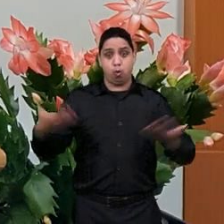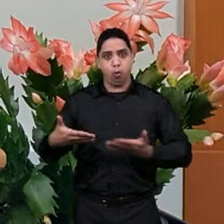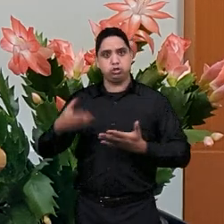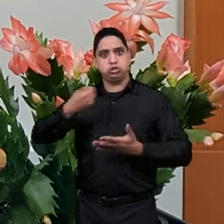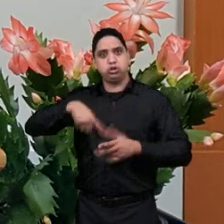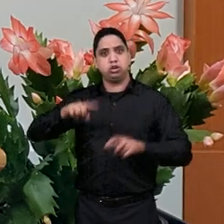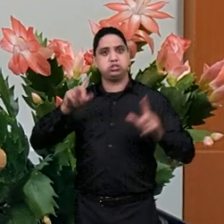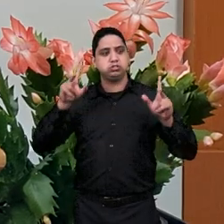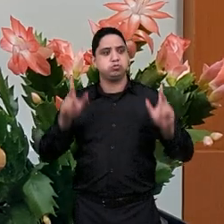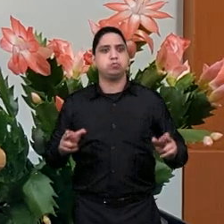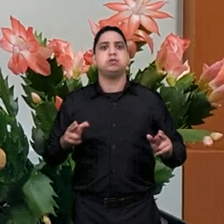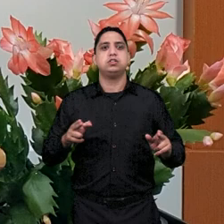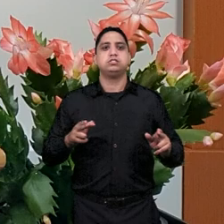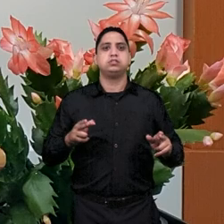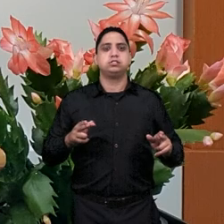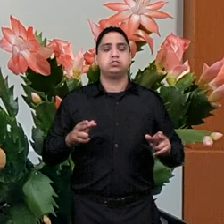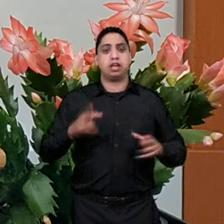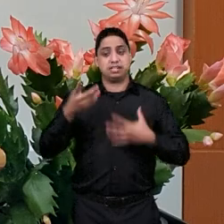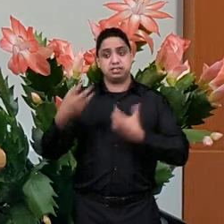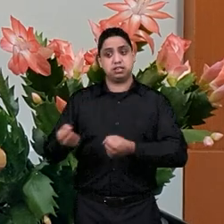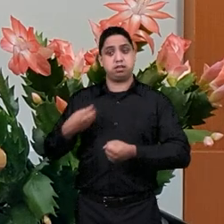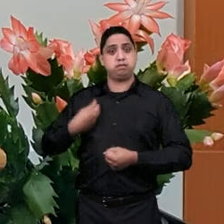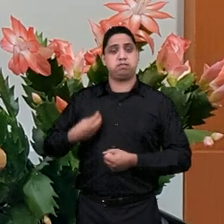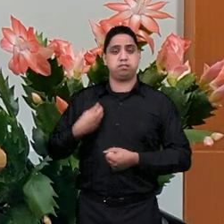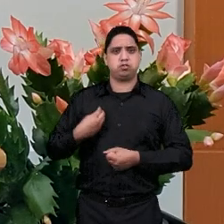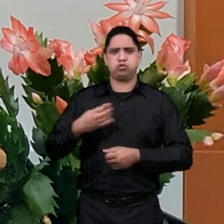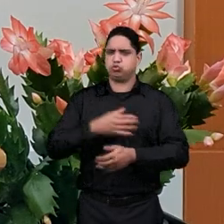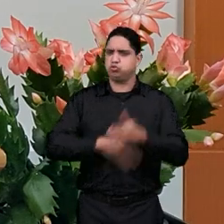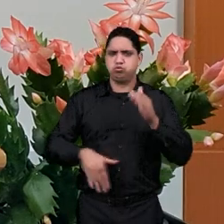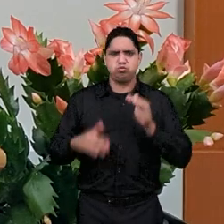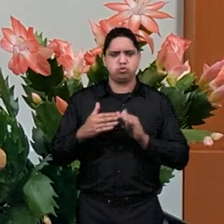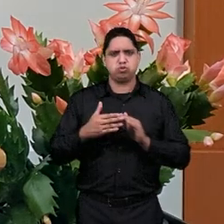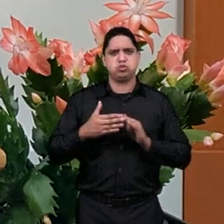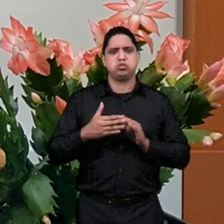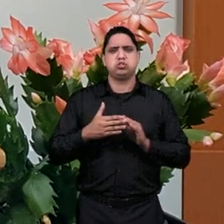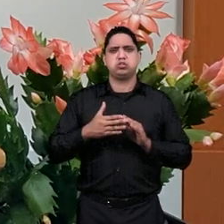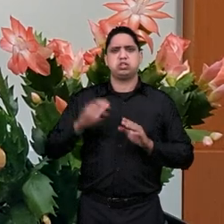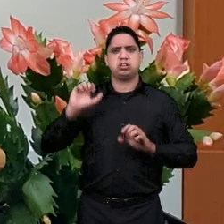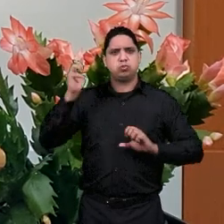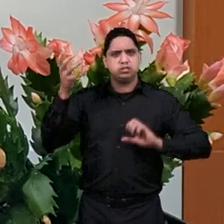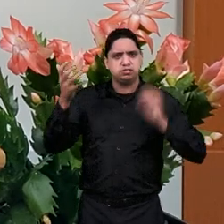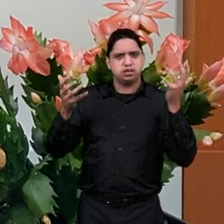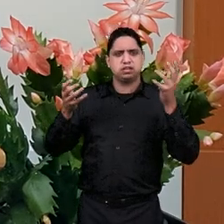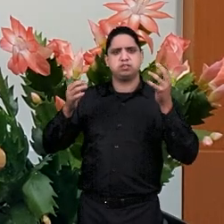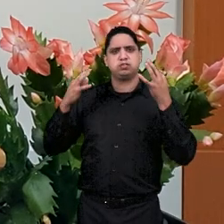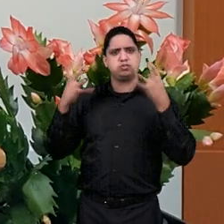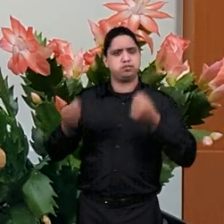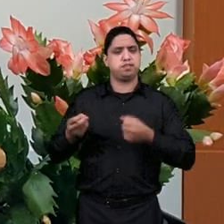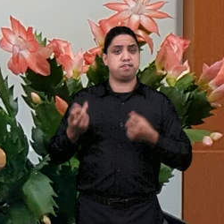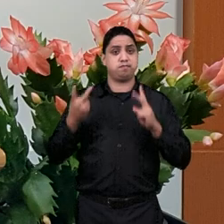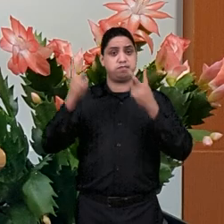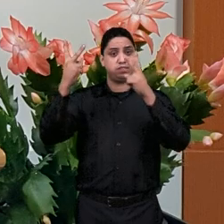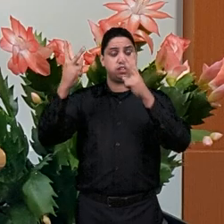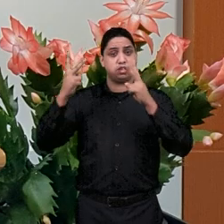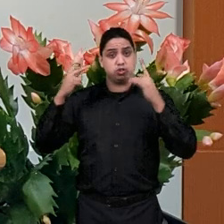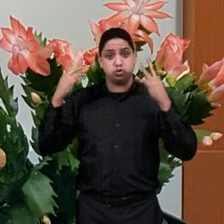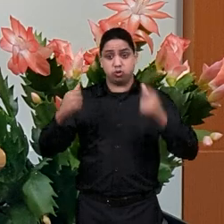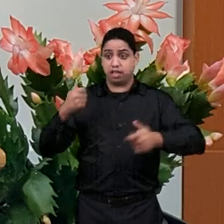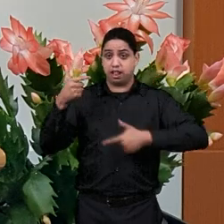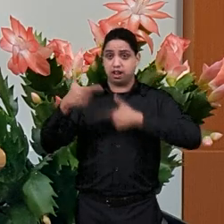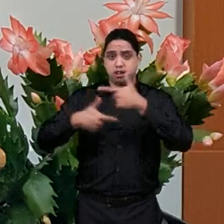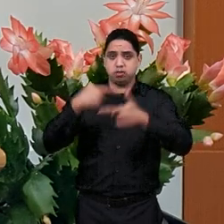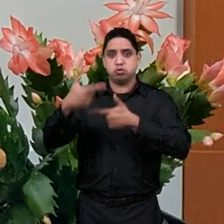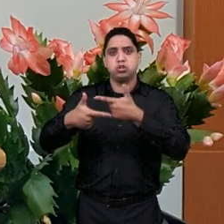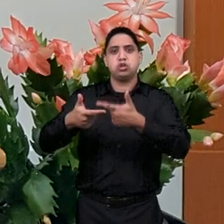avons vécu en elle. Tous les signes, toutes les victoires, toutes les grandes batailles, le péché,